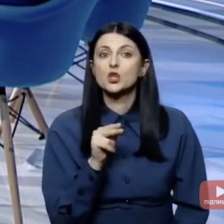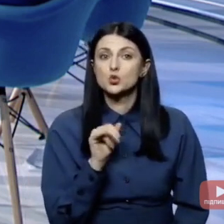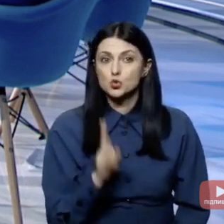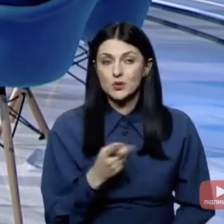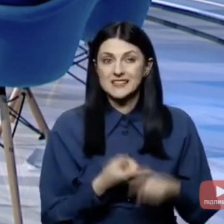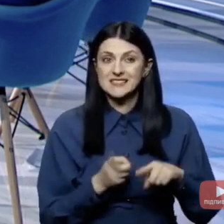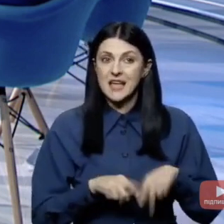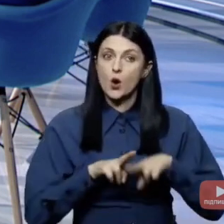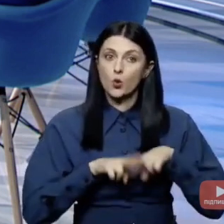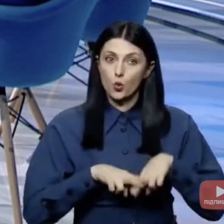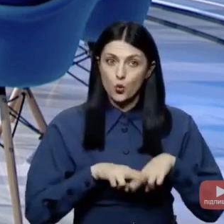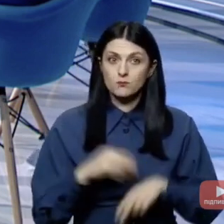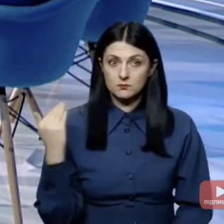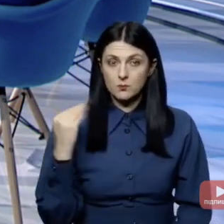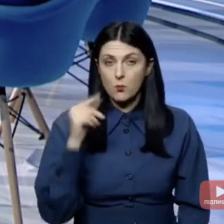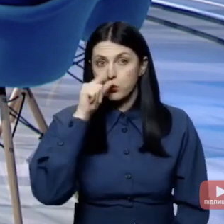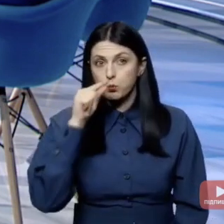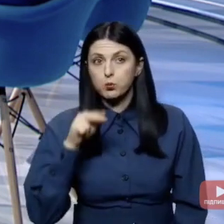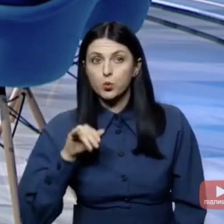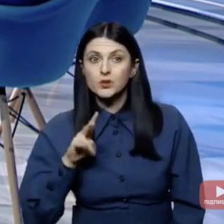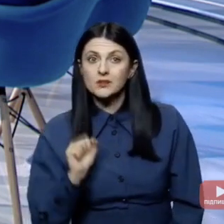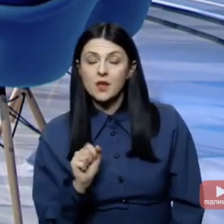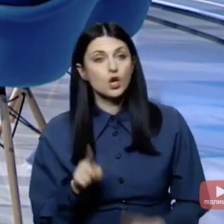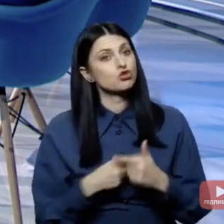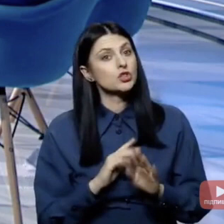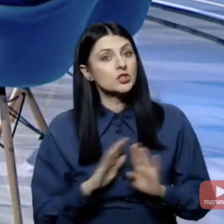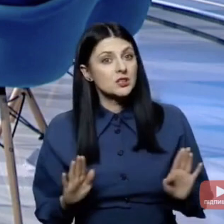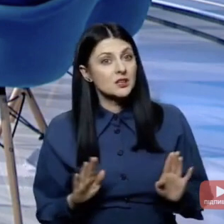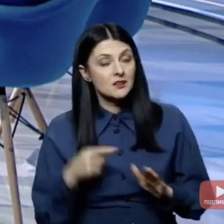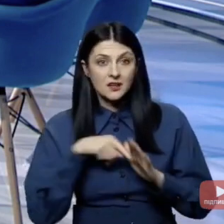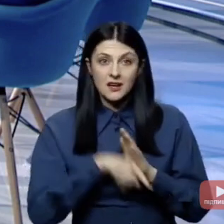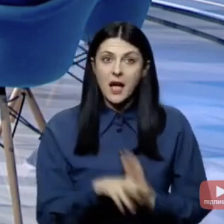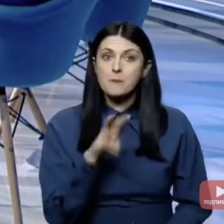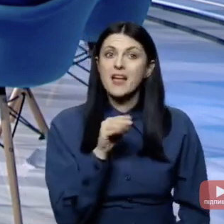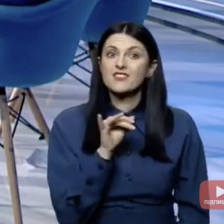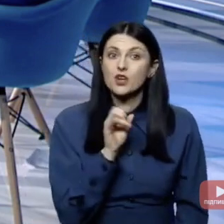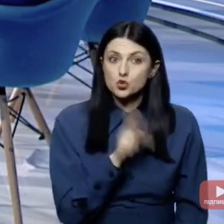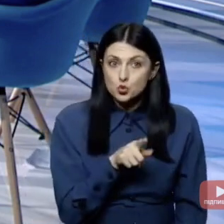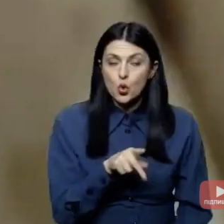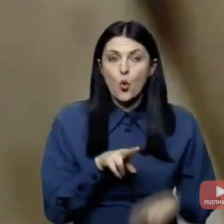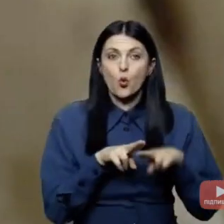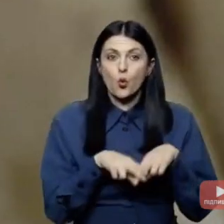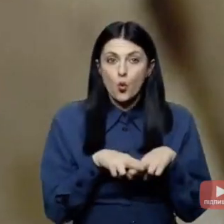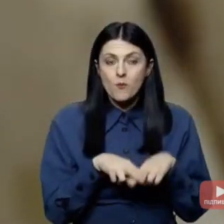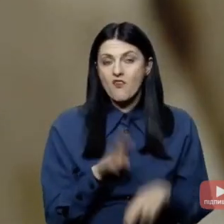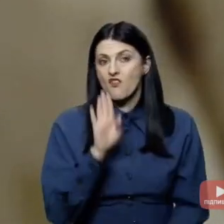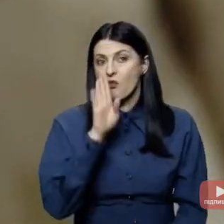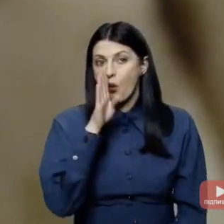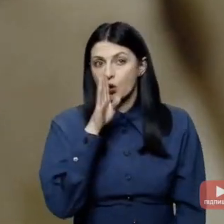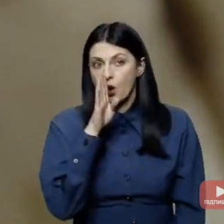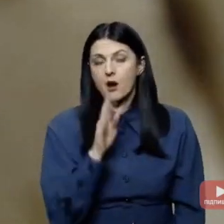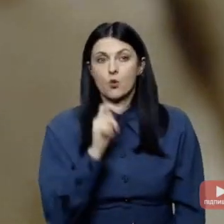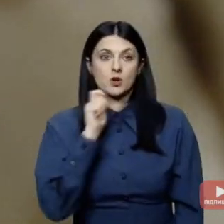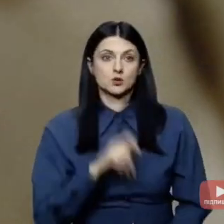чи не кум? Кум. Тобто Медведчук – це кум ворога українського народу. Козак –